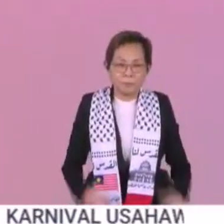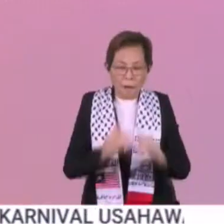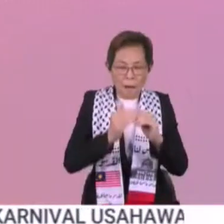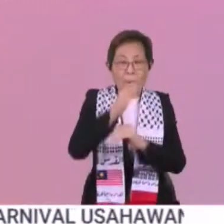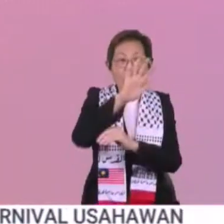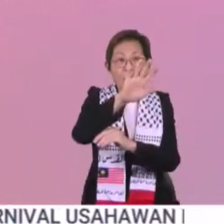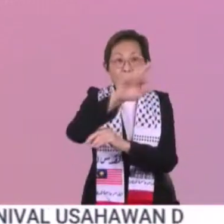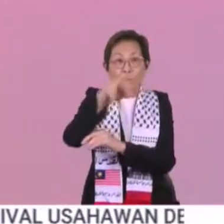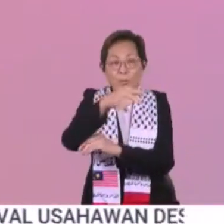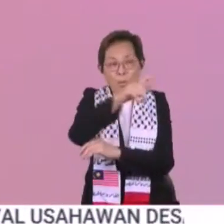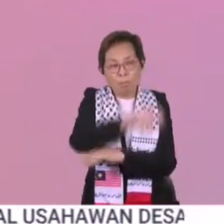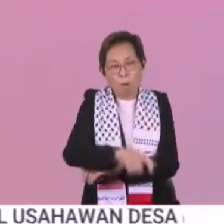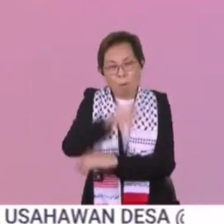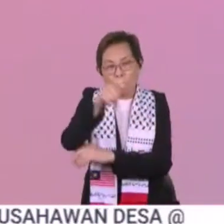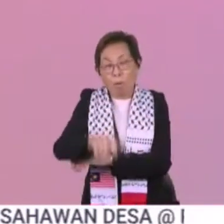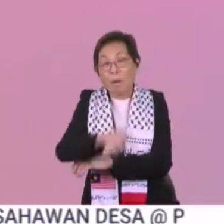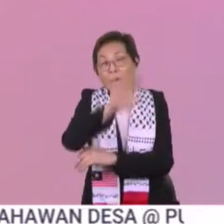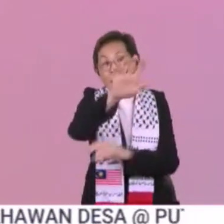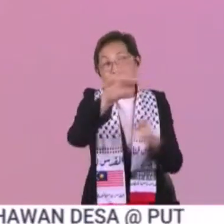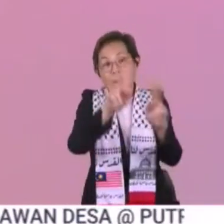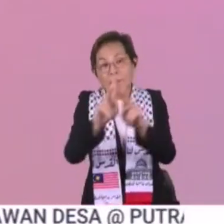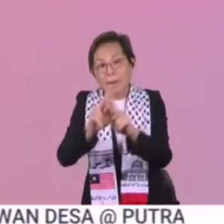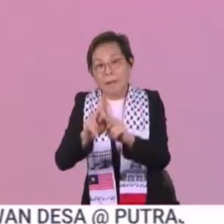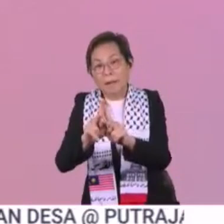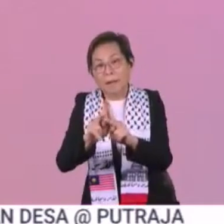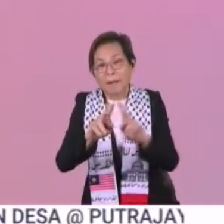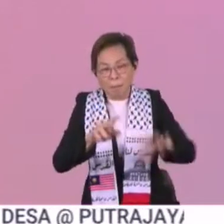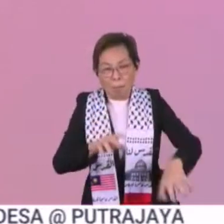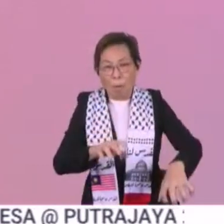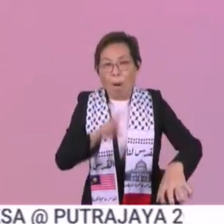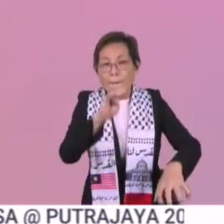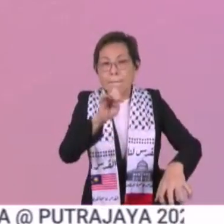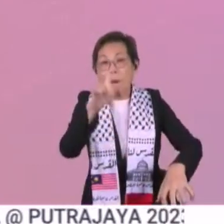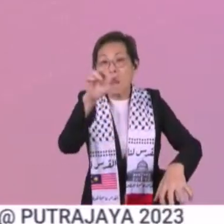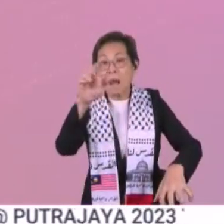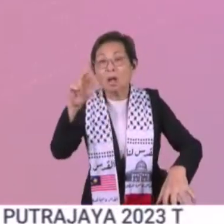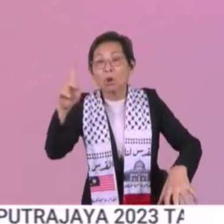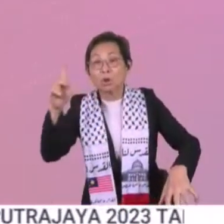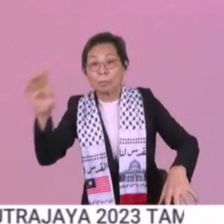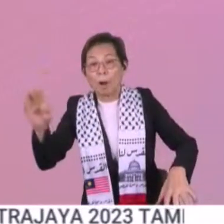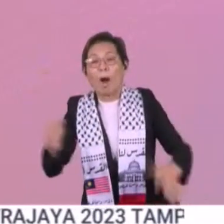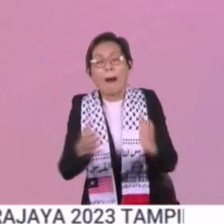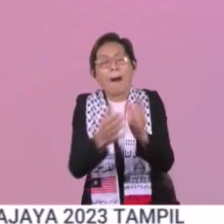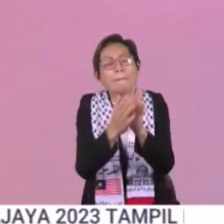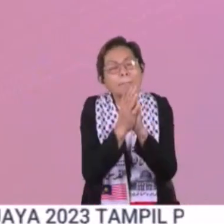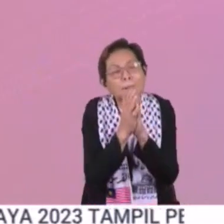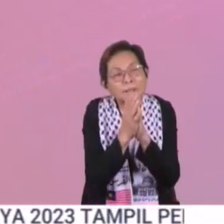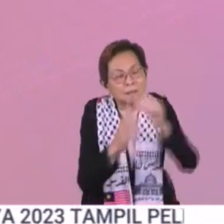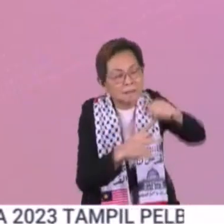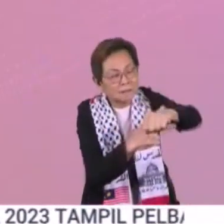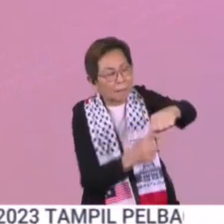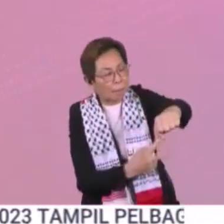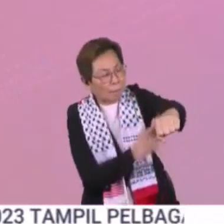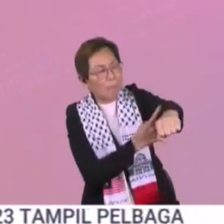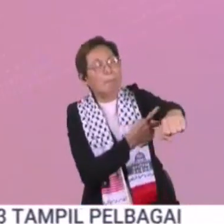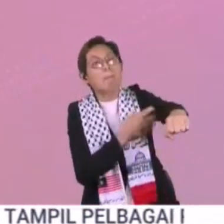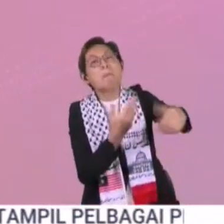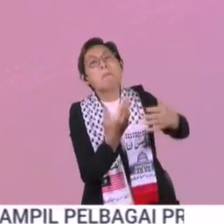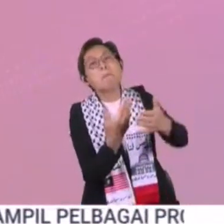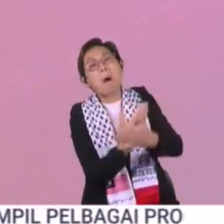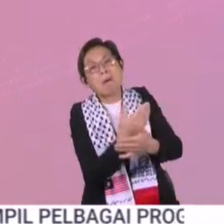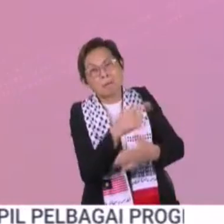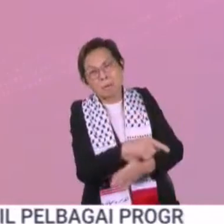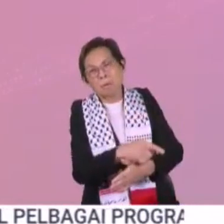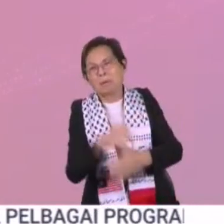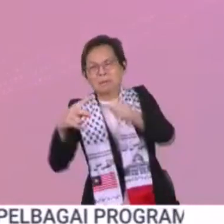lebih 5000 penduduk lima kampung di mukim Melur kota Bu memohon jambatan baharu dibina menggantikan jabatan sedia ada